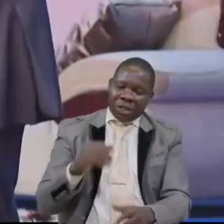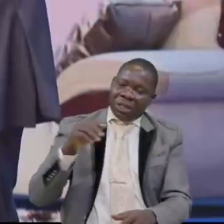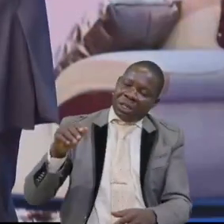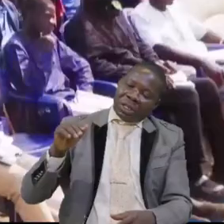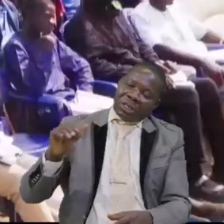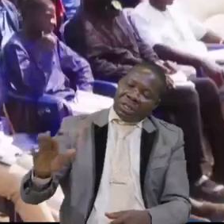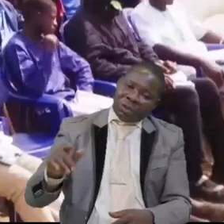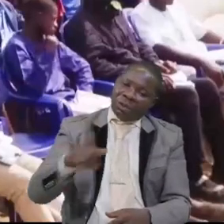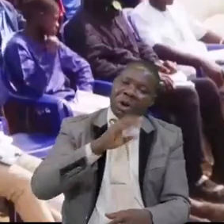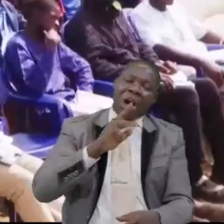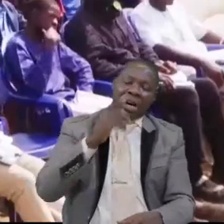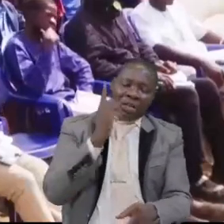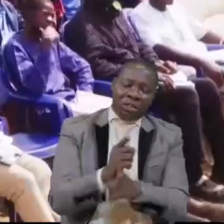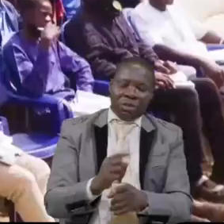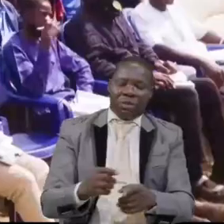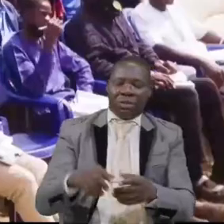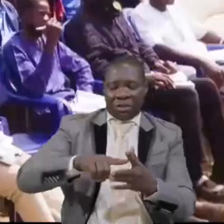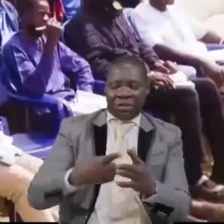que commencer.